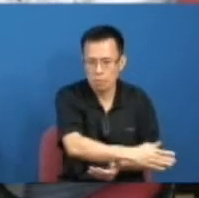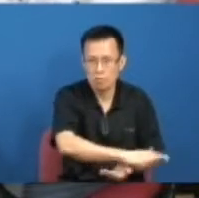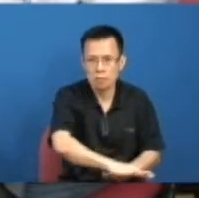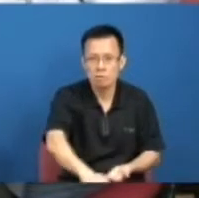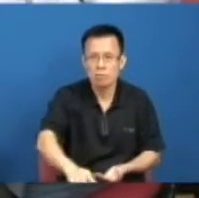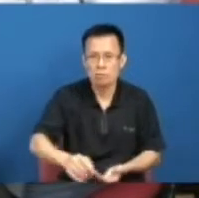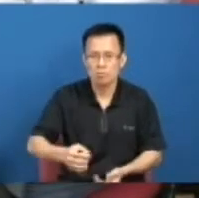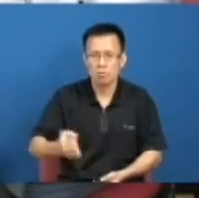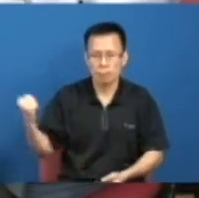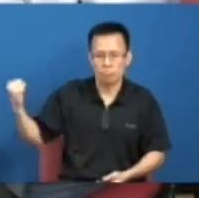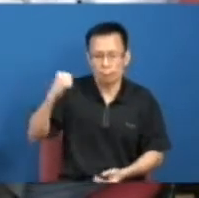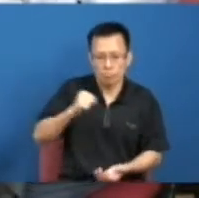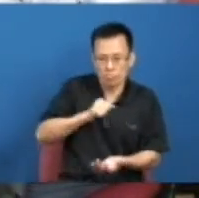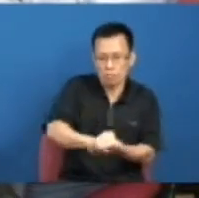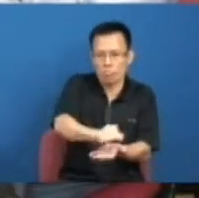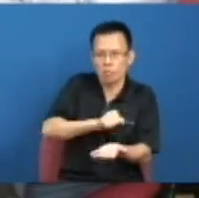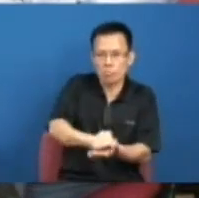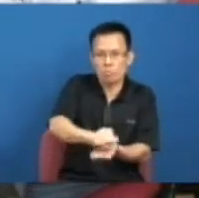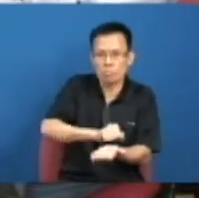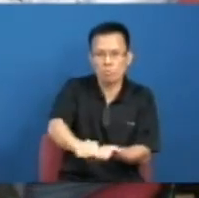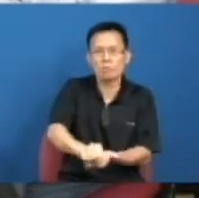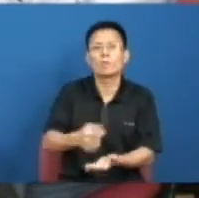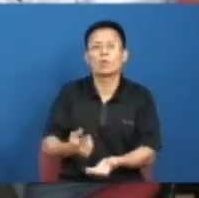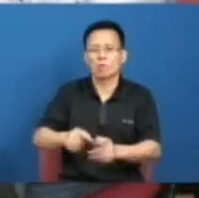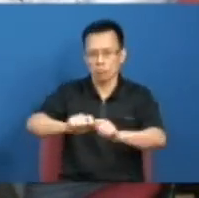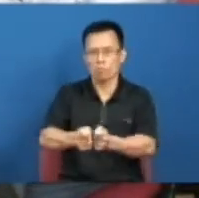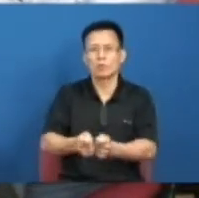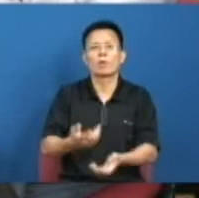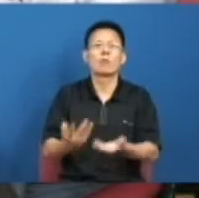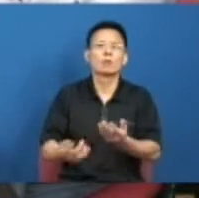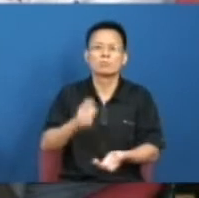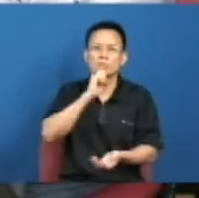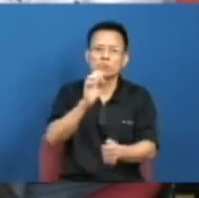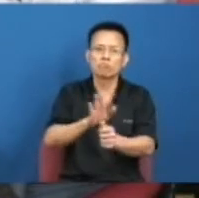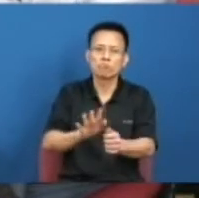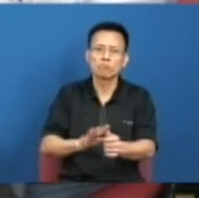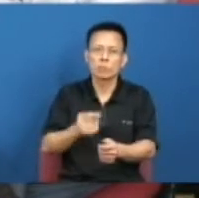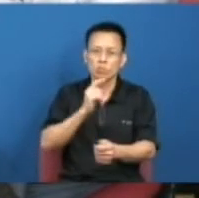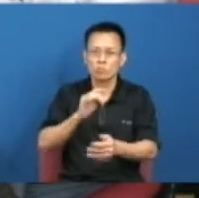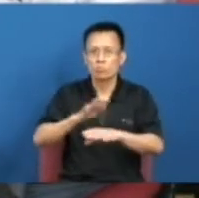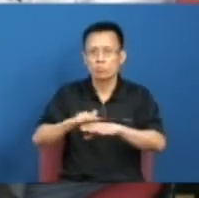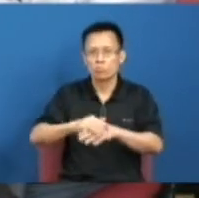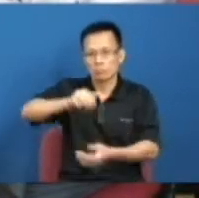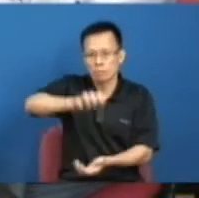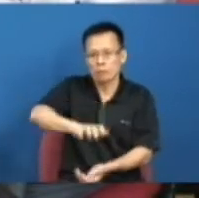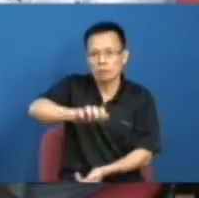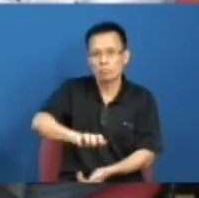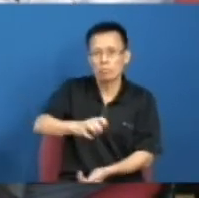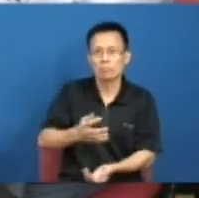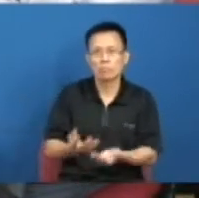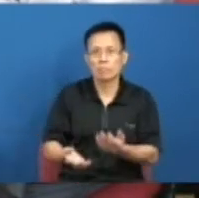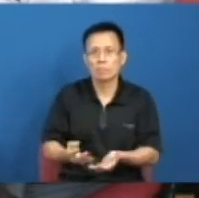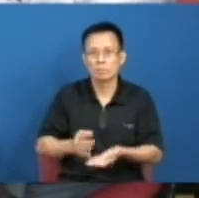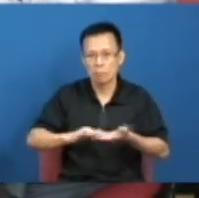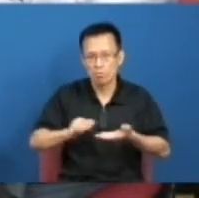咪先有影響。 哦， 啊，通常一般你普通行，普通係。洗潔精啊，或者係清